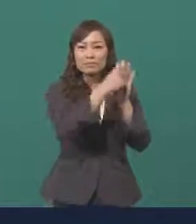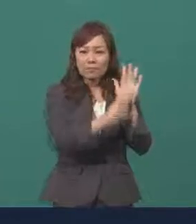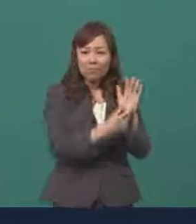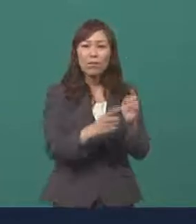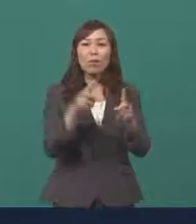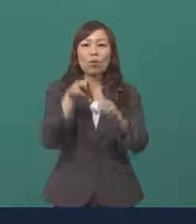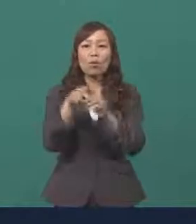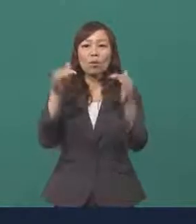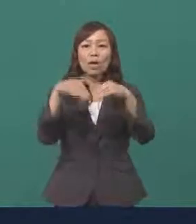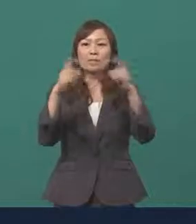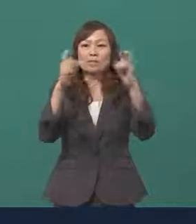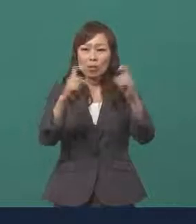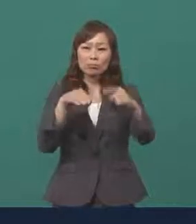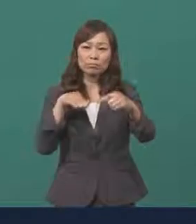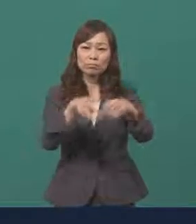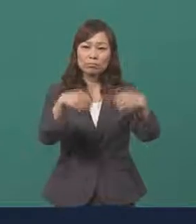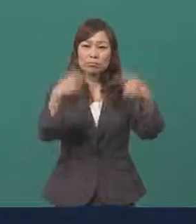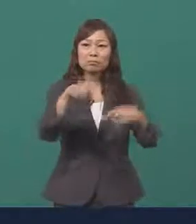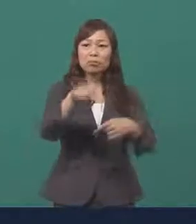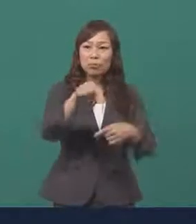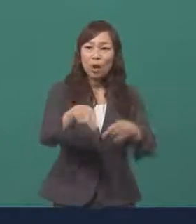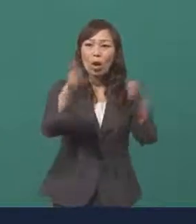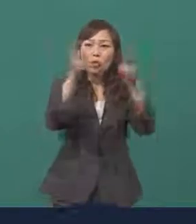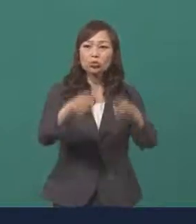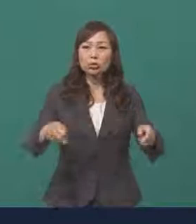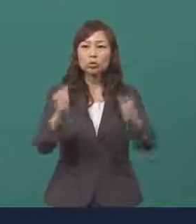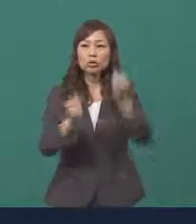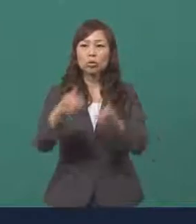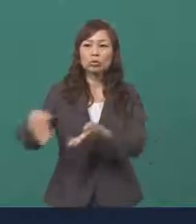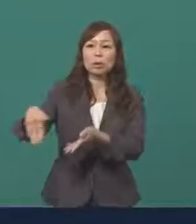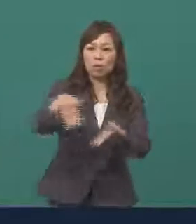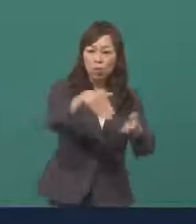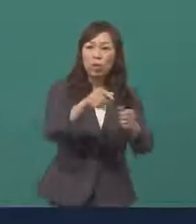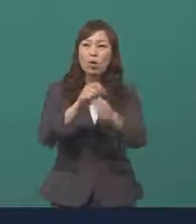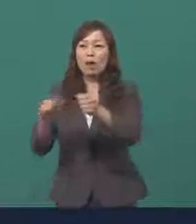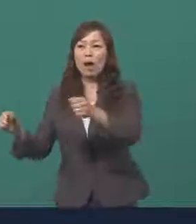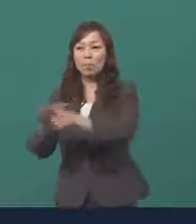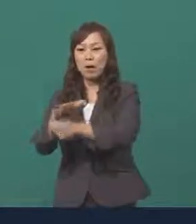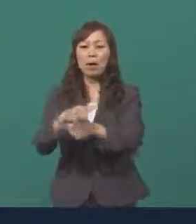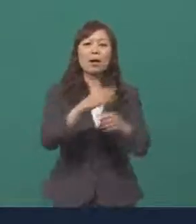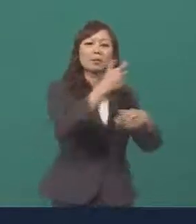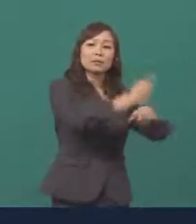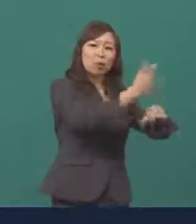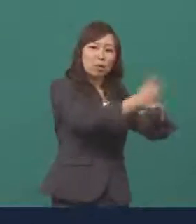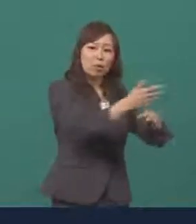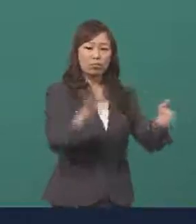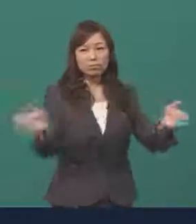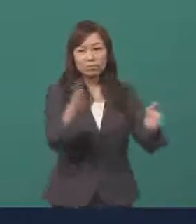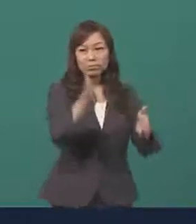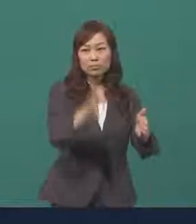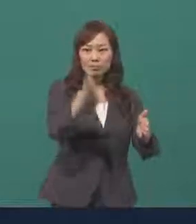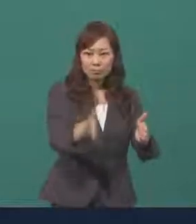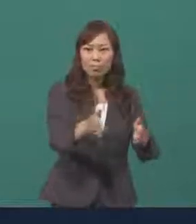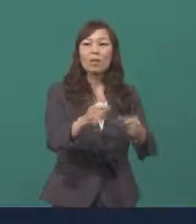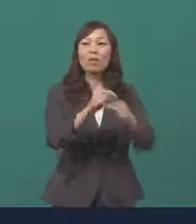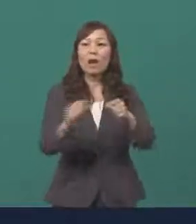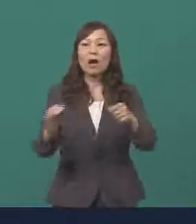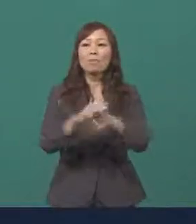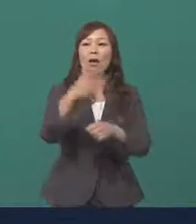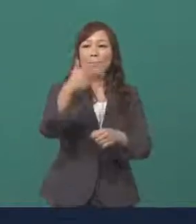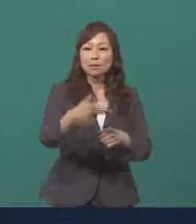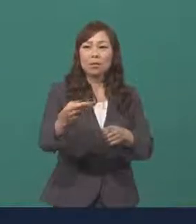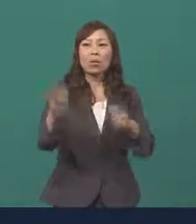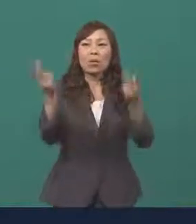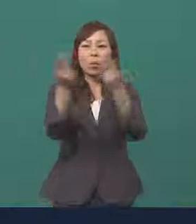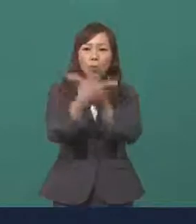仮称小谷城スマートインターチェンジは、北陸自動車道の長浜インターチェンジと木之本インターチェンジのほぼ真ん